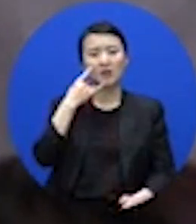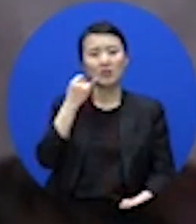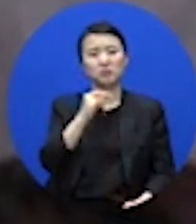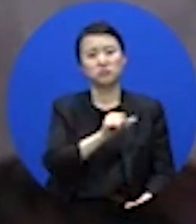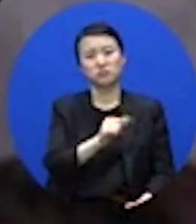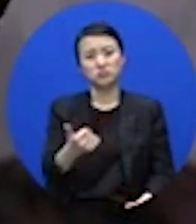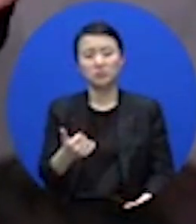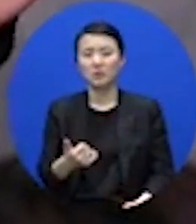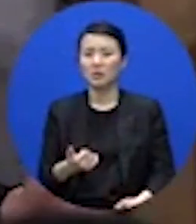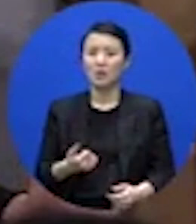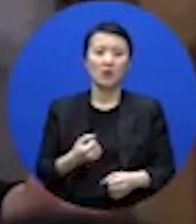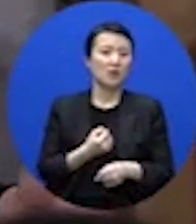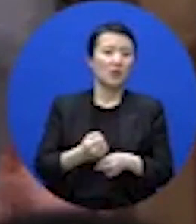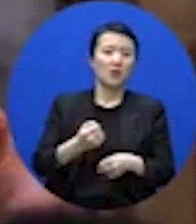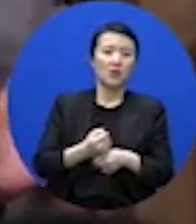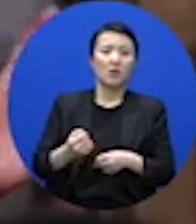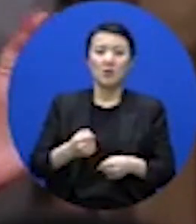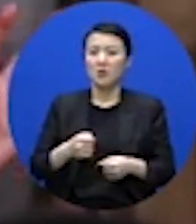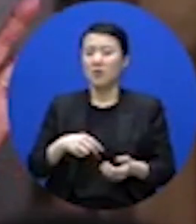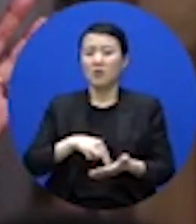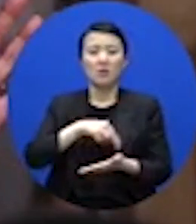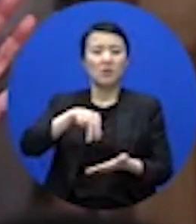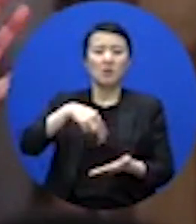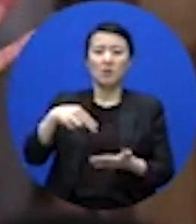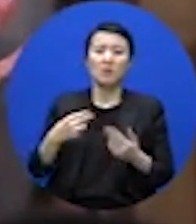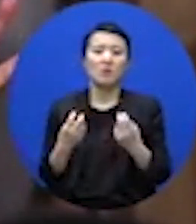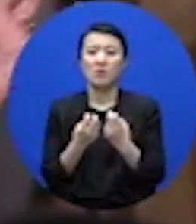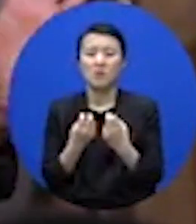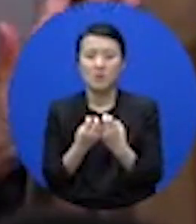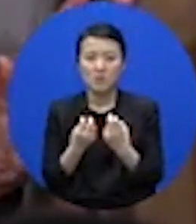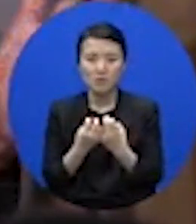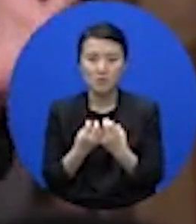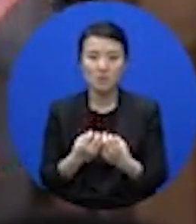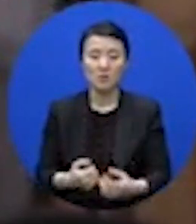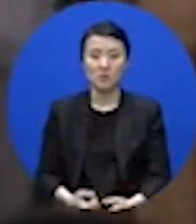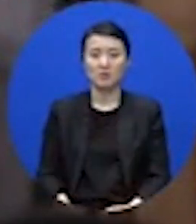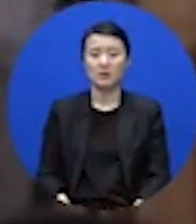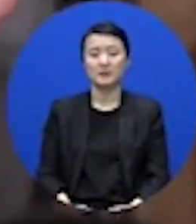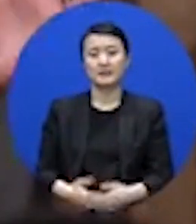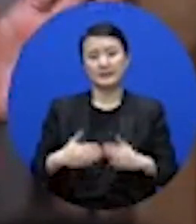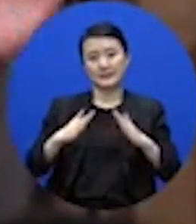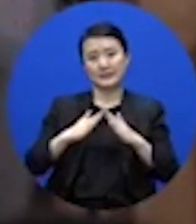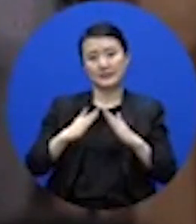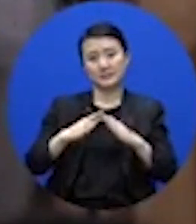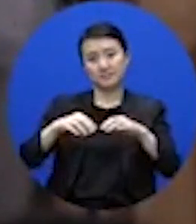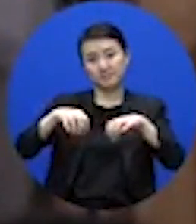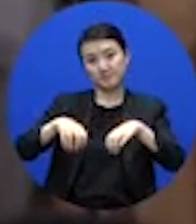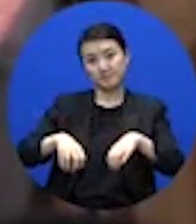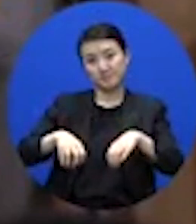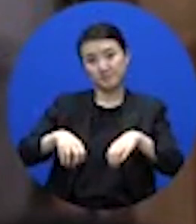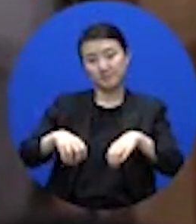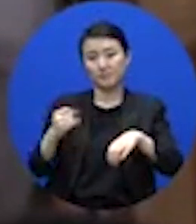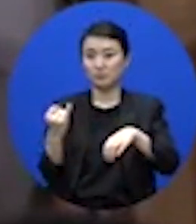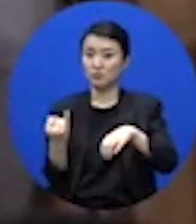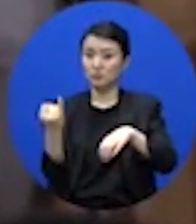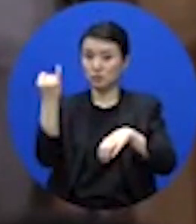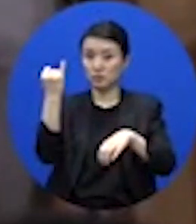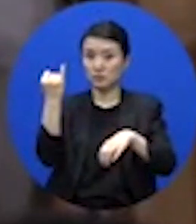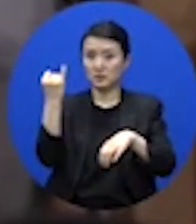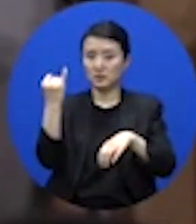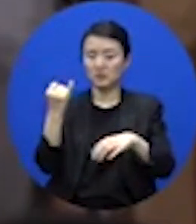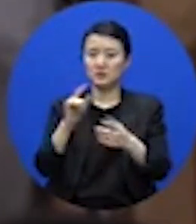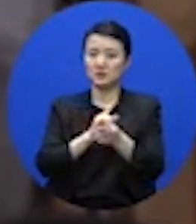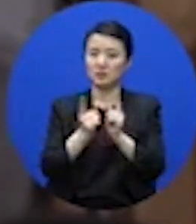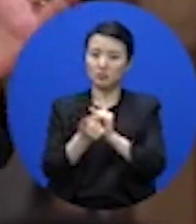너무 어찌할 바를 모르는 아기가 엄마를 잃고, 그리고 이웃집에 있는 연상의 그 누나랑